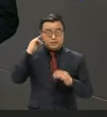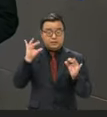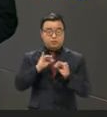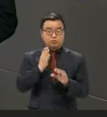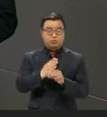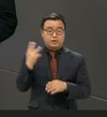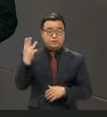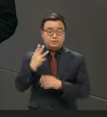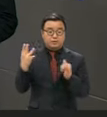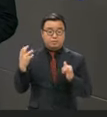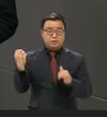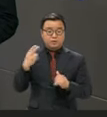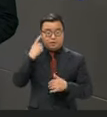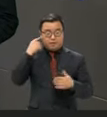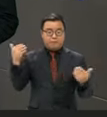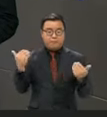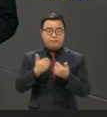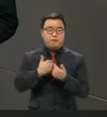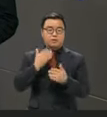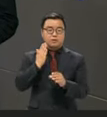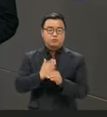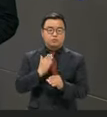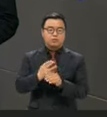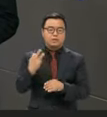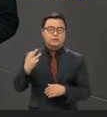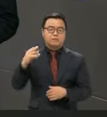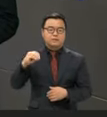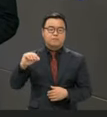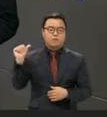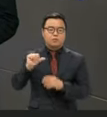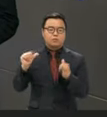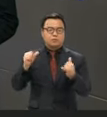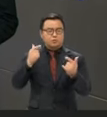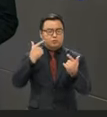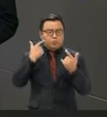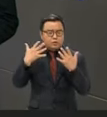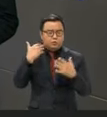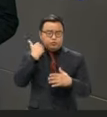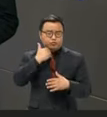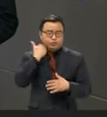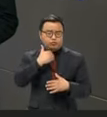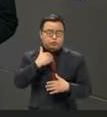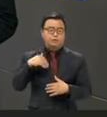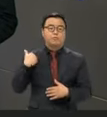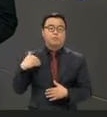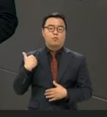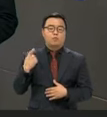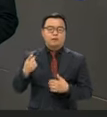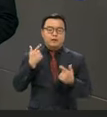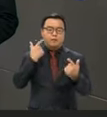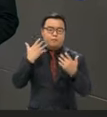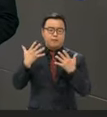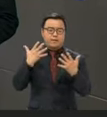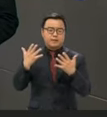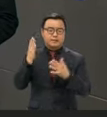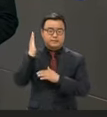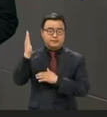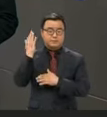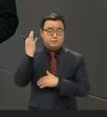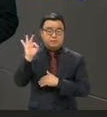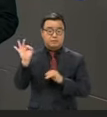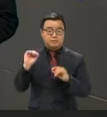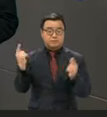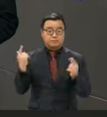명, 반대 쪽에서 약 13만 5천 명 정도가 신원이 불명확해서 제대로 된 의견으로 인정받지